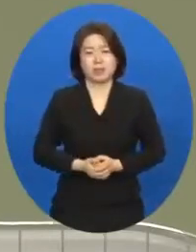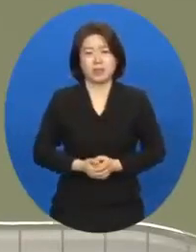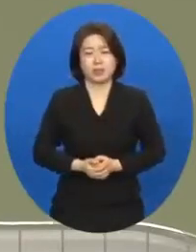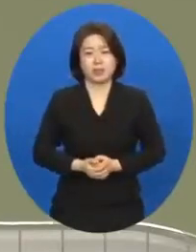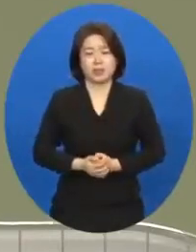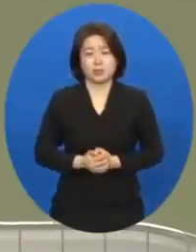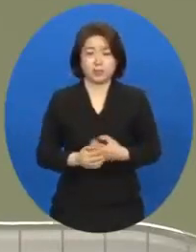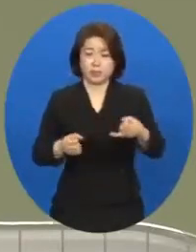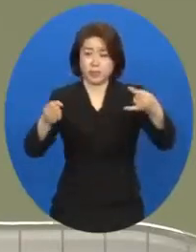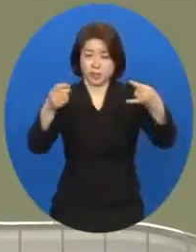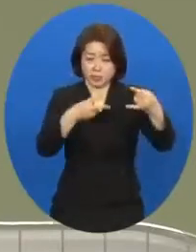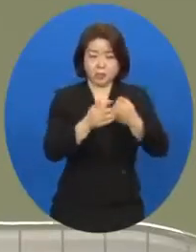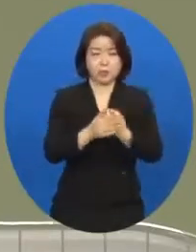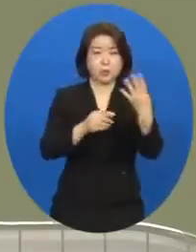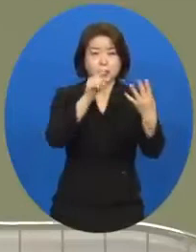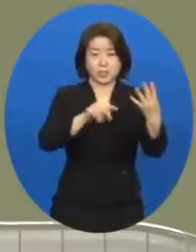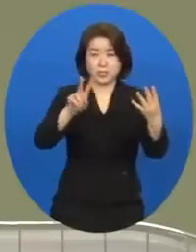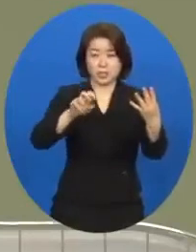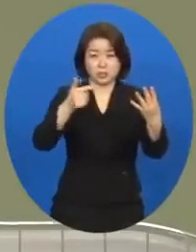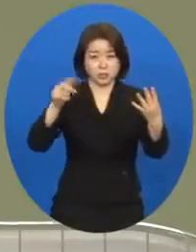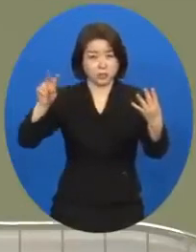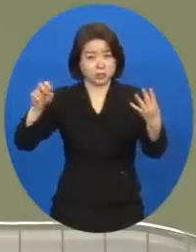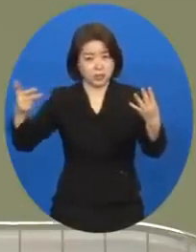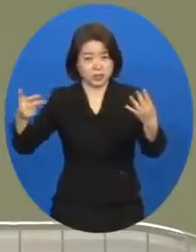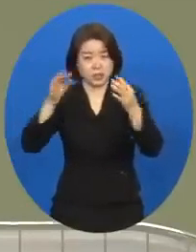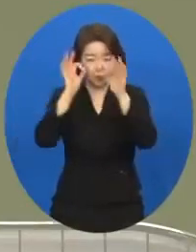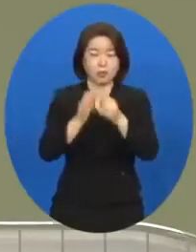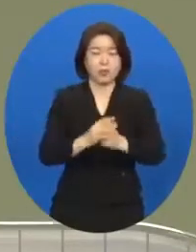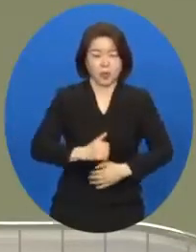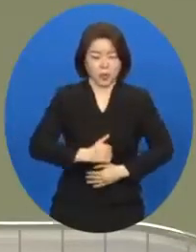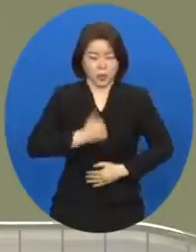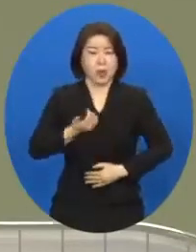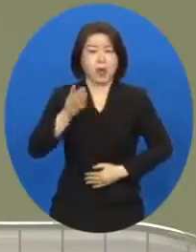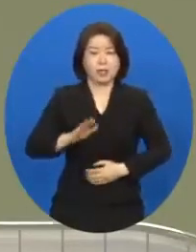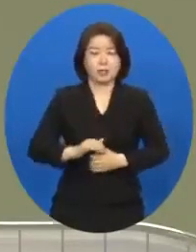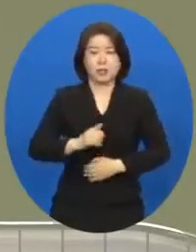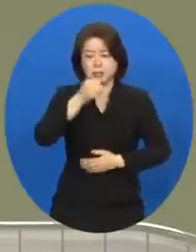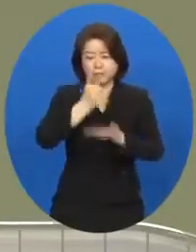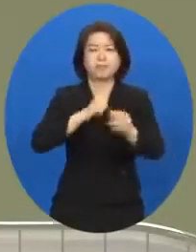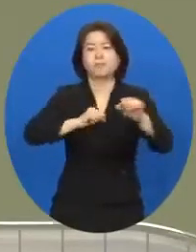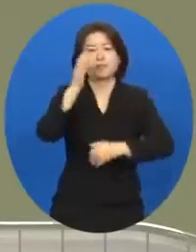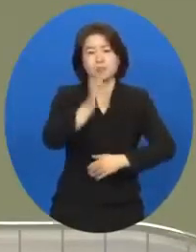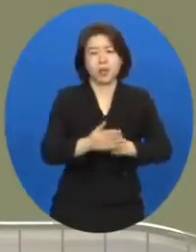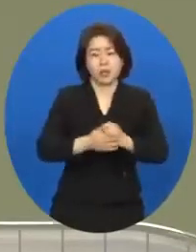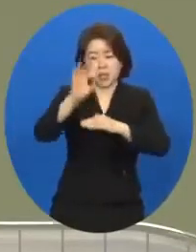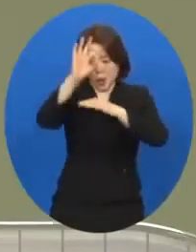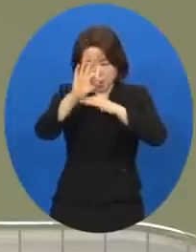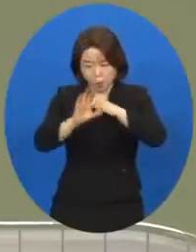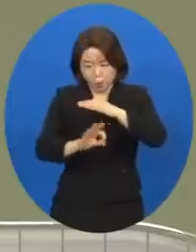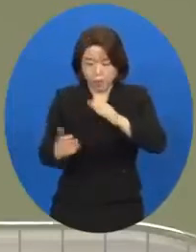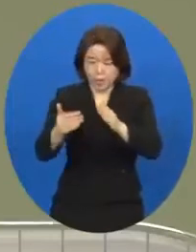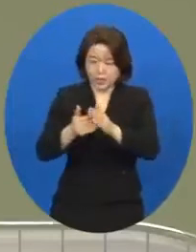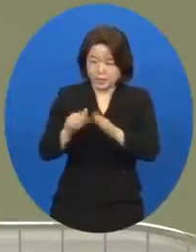에베소서 4장 26절 27절에 보면 분을 내어도 죄를 짓지 말며 해가 지도록 분을 품지